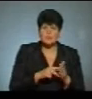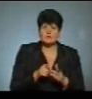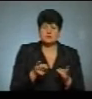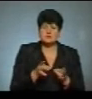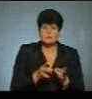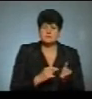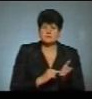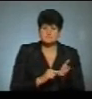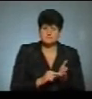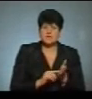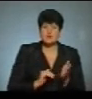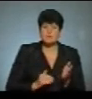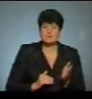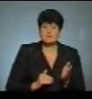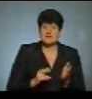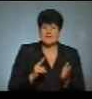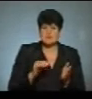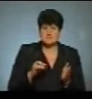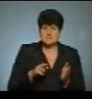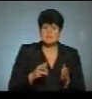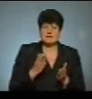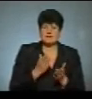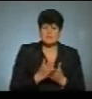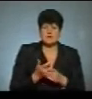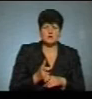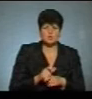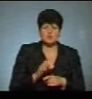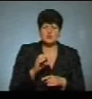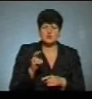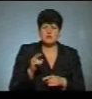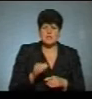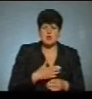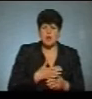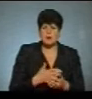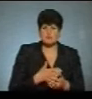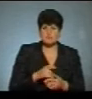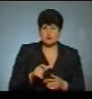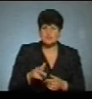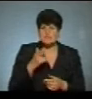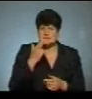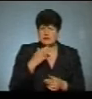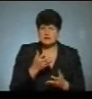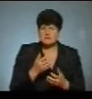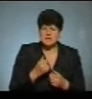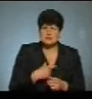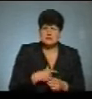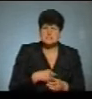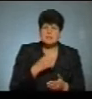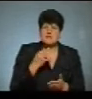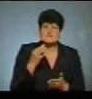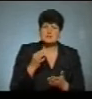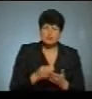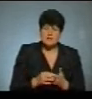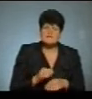що підприємцями є дуже соціально активні люди, які звикли брати на себе